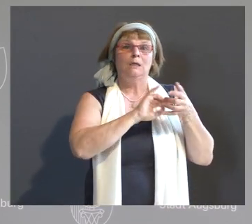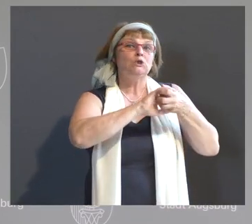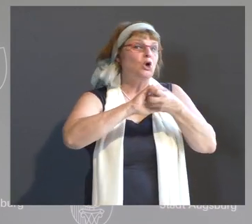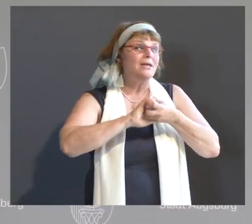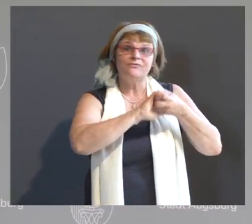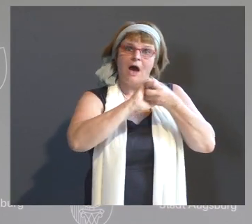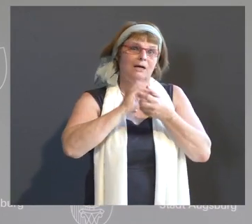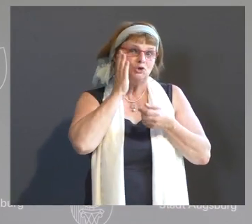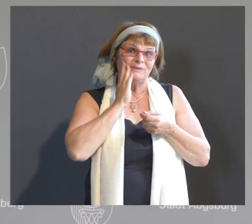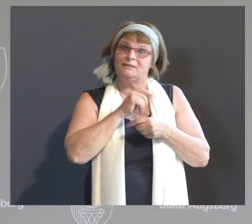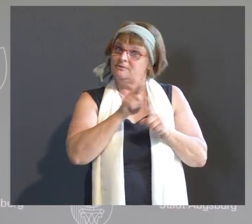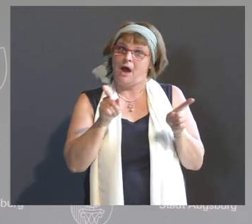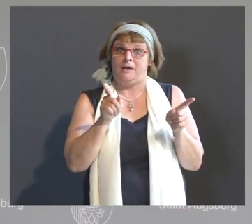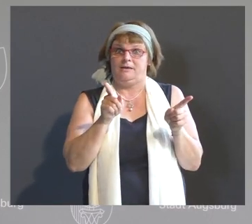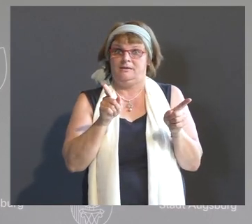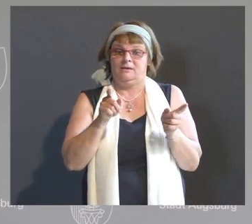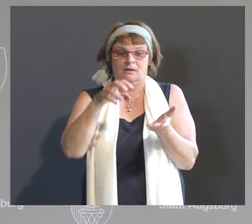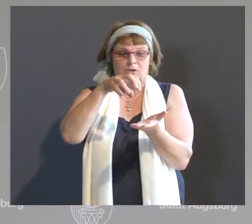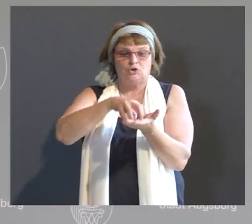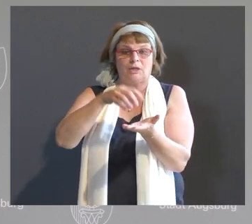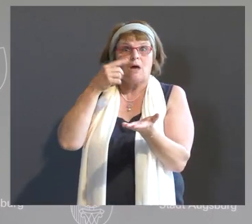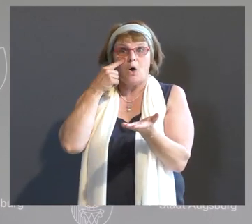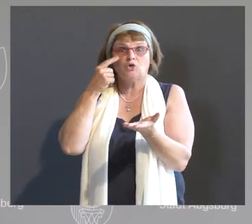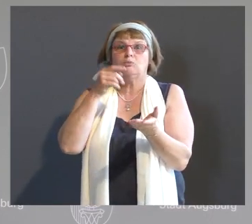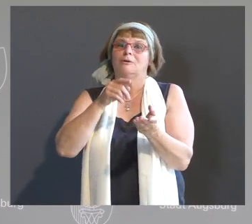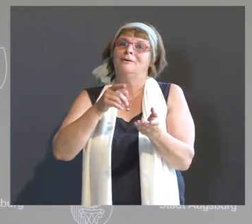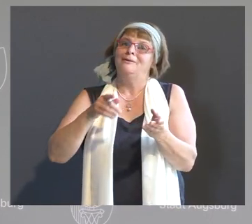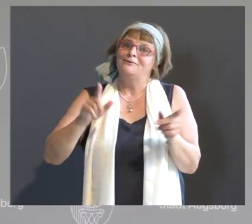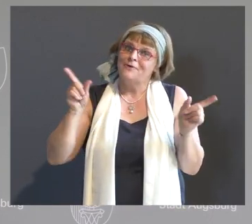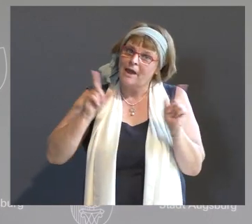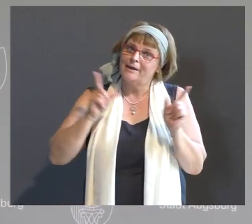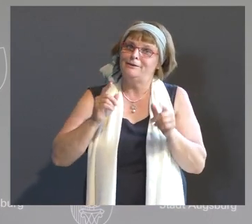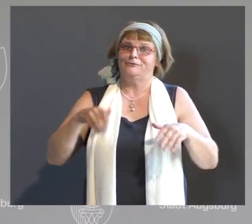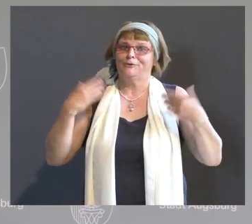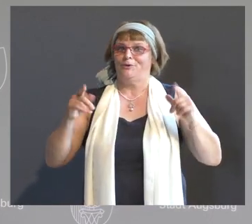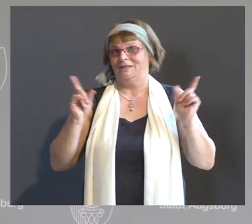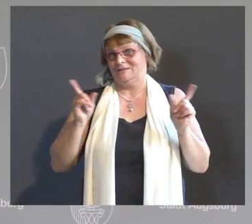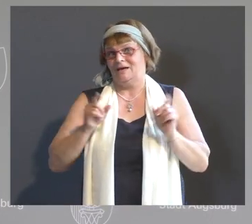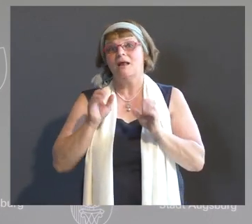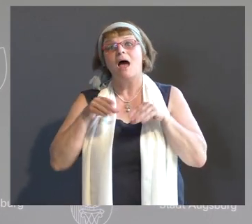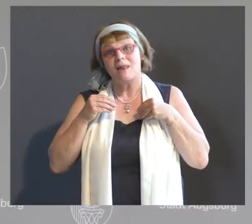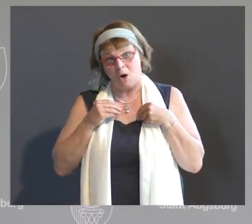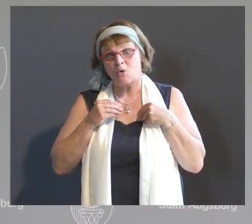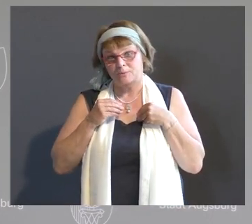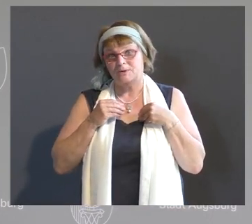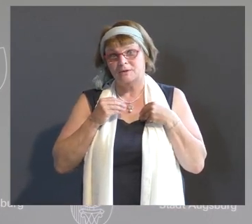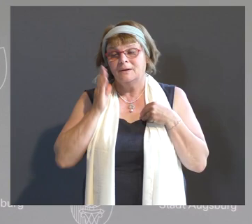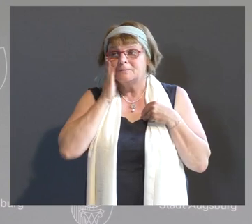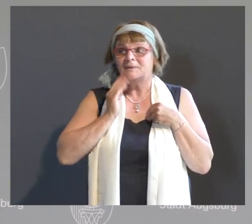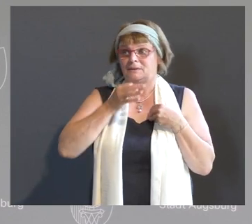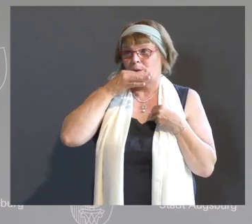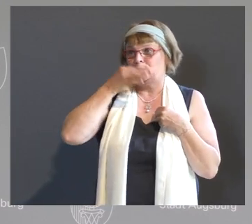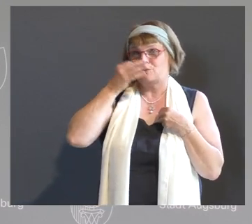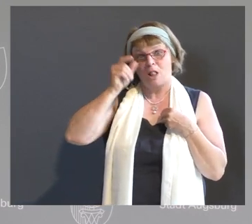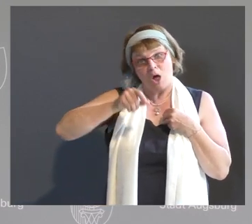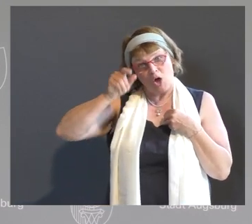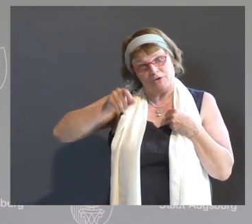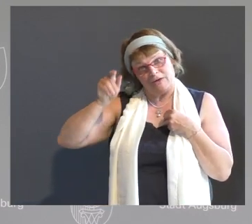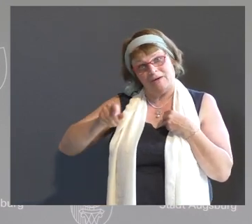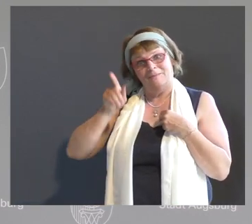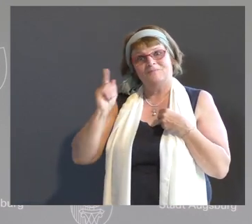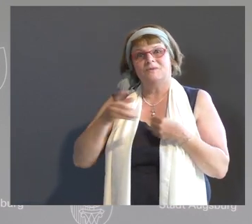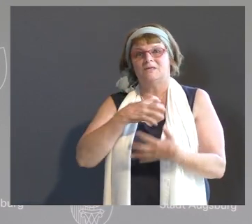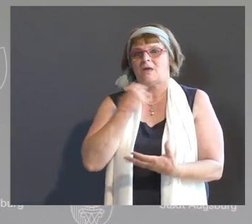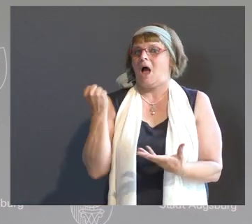die in einem friedlichen Augsburg leben, feiern und fröhlich sein wollen. Tragen Sie Ihren Teil dazu bei, dass wir diesen